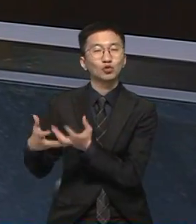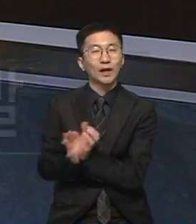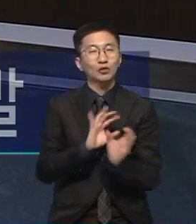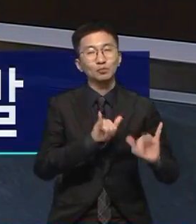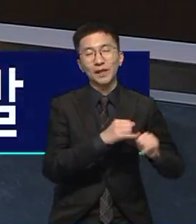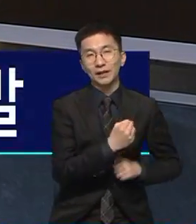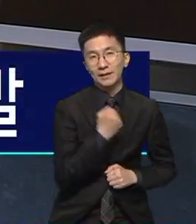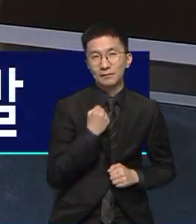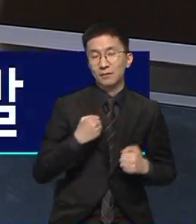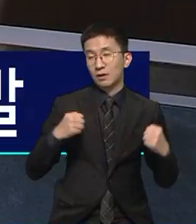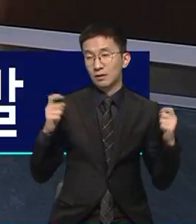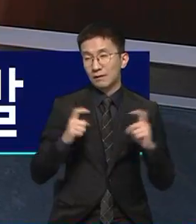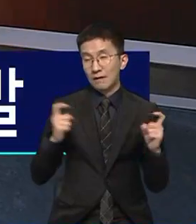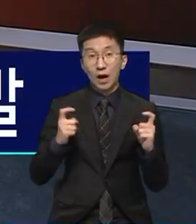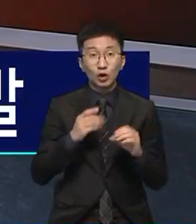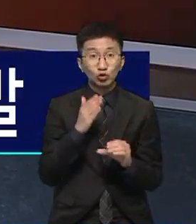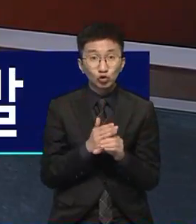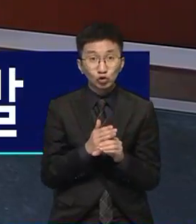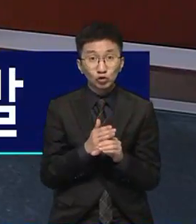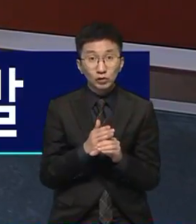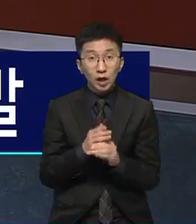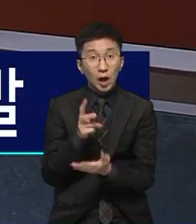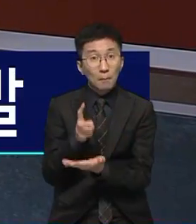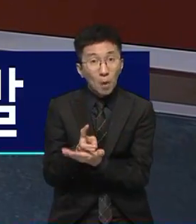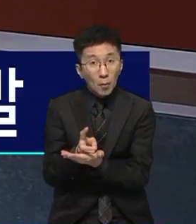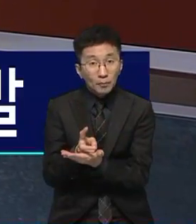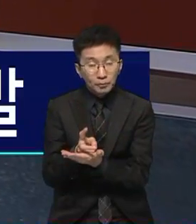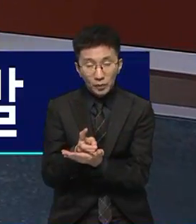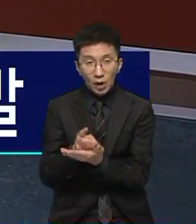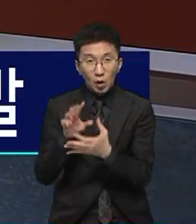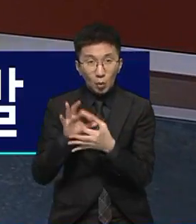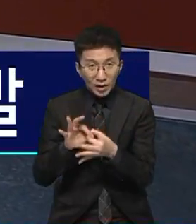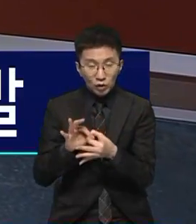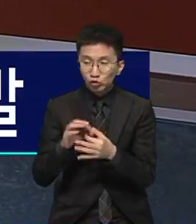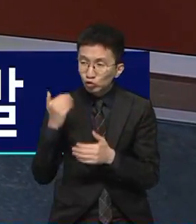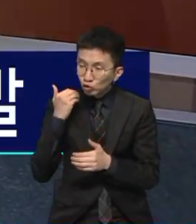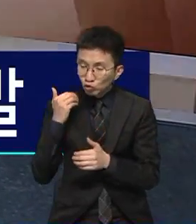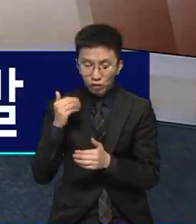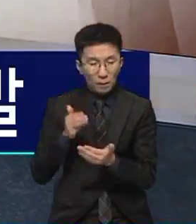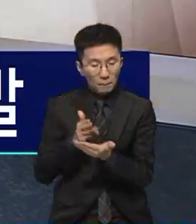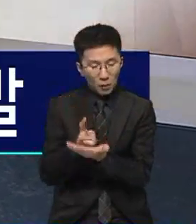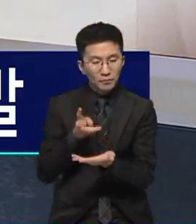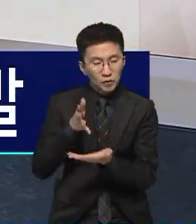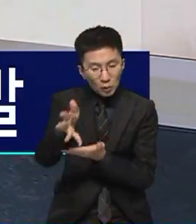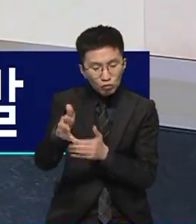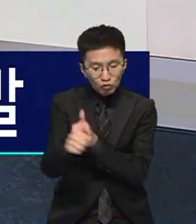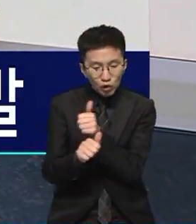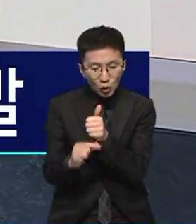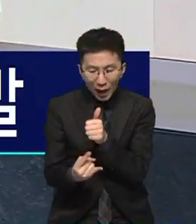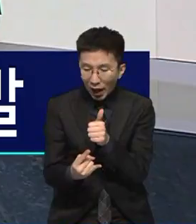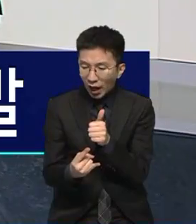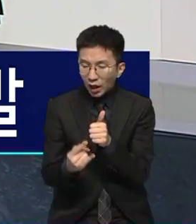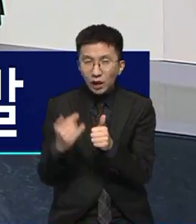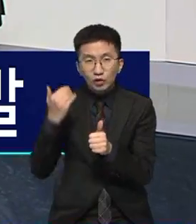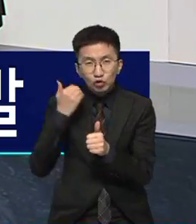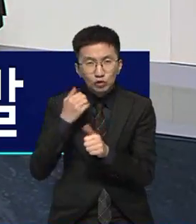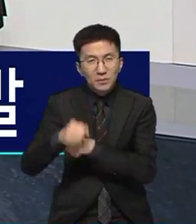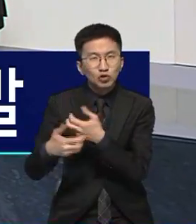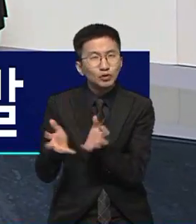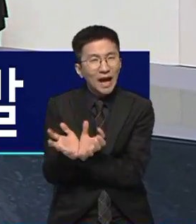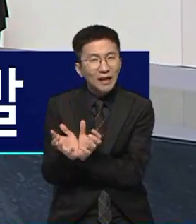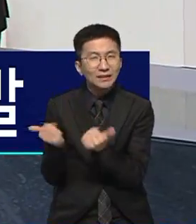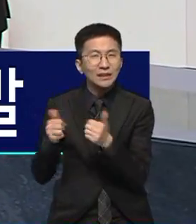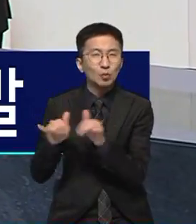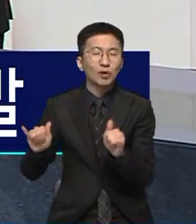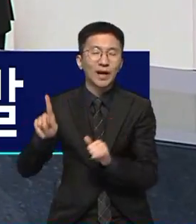다루는 상임위원회 소속 민주당 민형배 의원이 탈당을 선언했습니다. 이걸 두고 국민의힘은 용납될 수